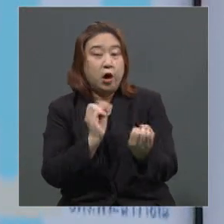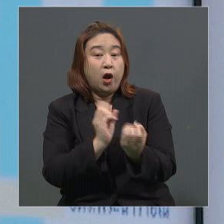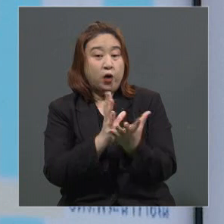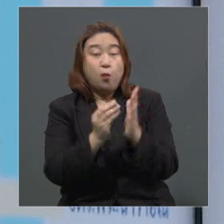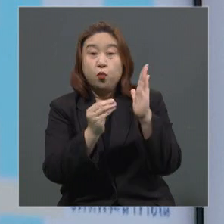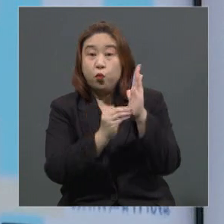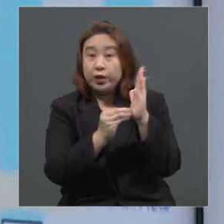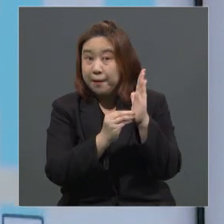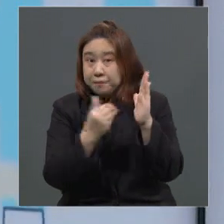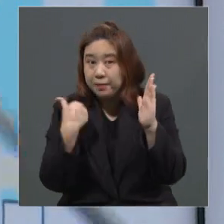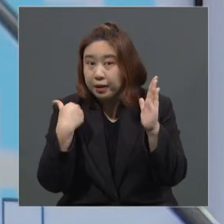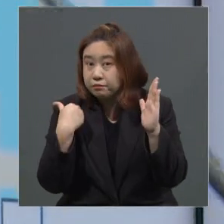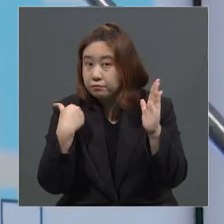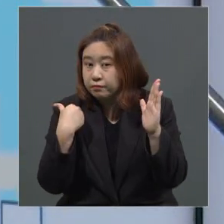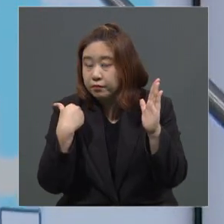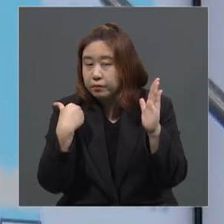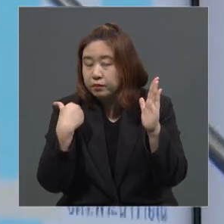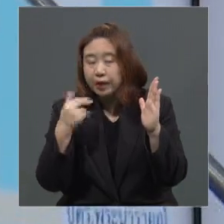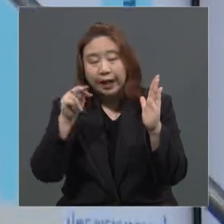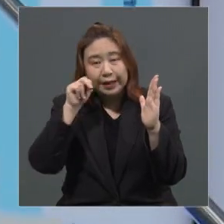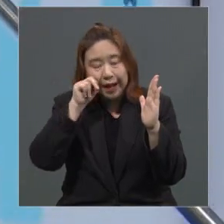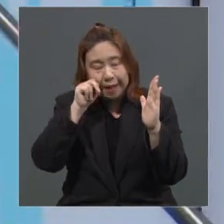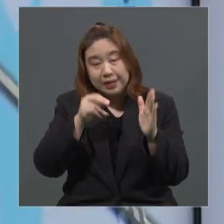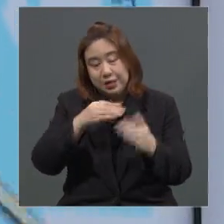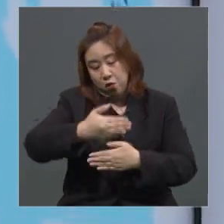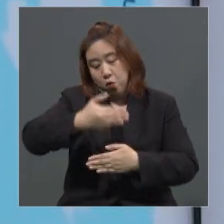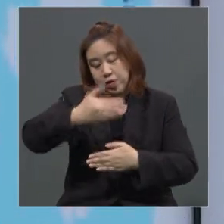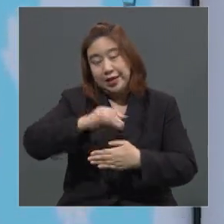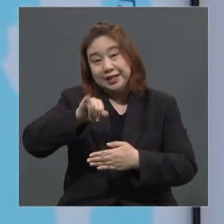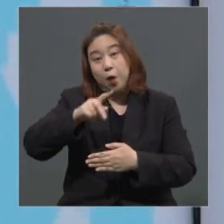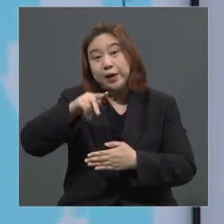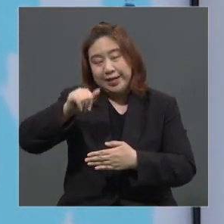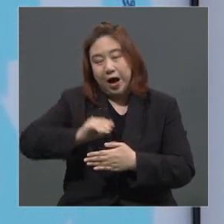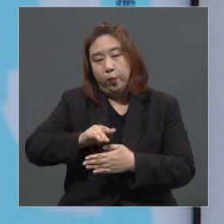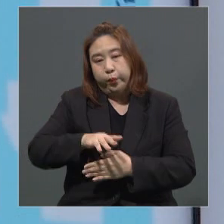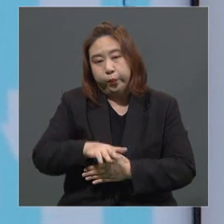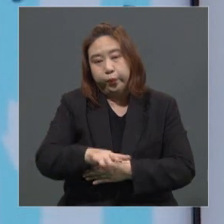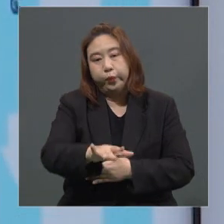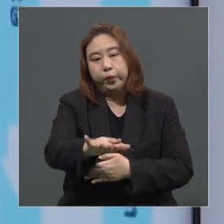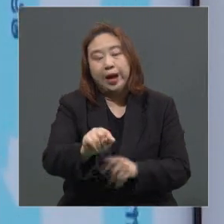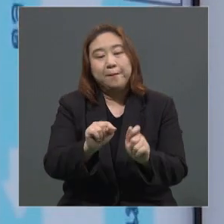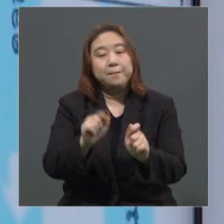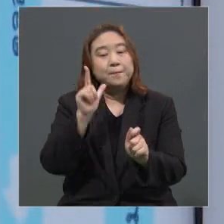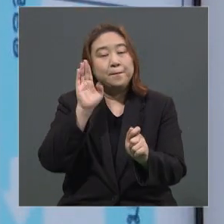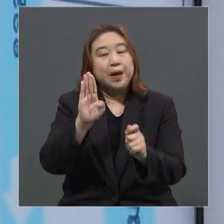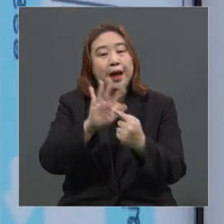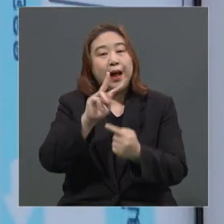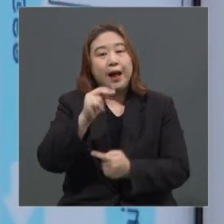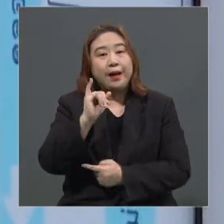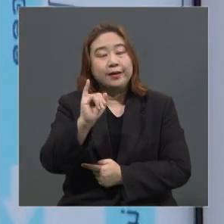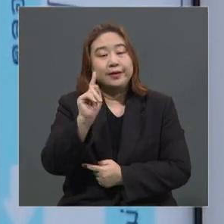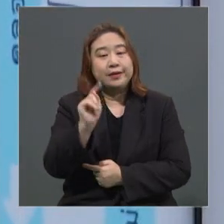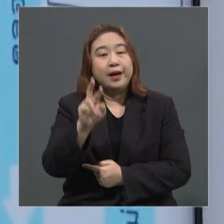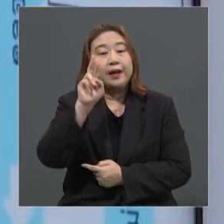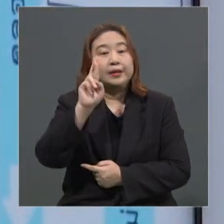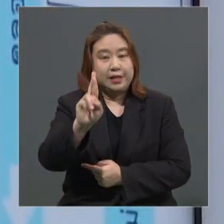ทพมหานครหรือไม่อย่างไรนะครับปริมาณน้ำที่ระบายท้ายเขื่อนเจ้าพระยานะครับผ่านมาถึงอำเภอบางไทรนะครับซึ่งตอนนี้ครับก็ในเรื่